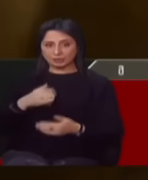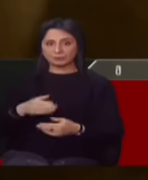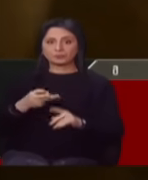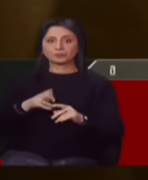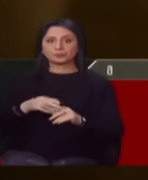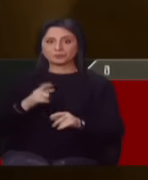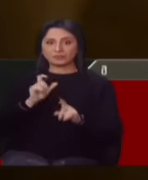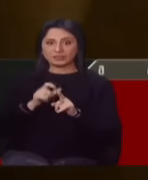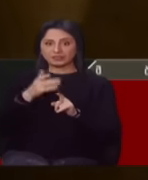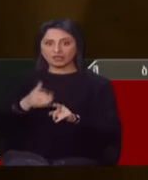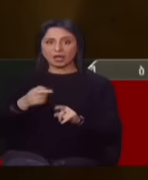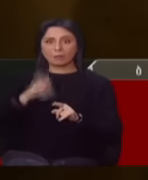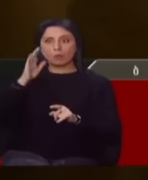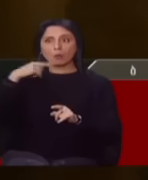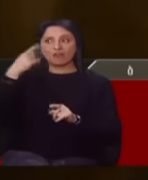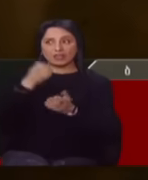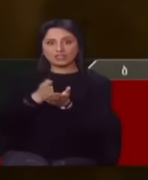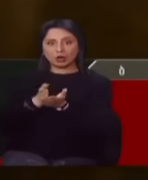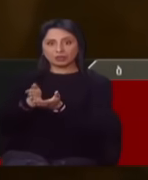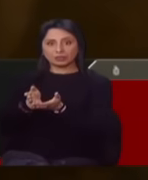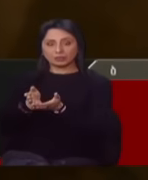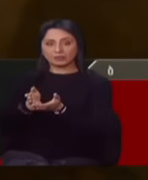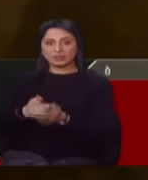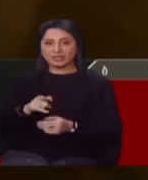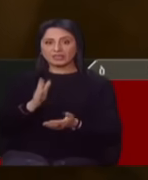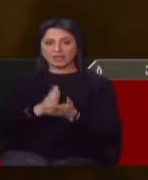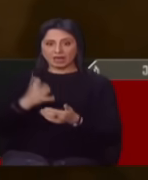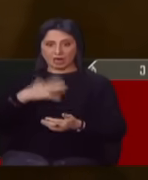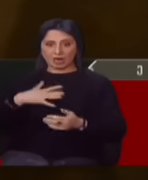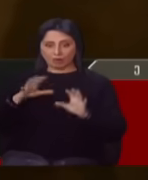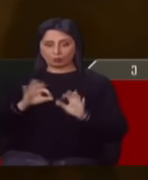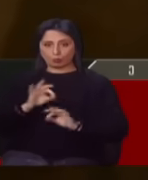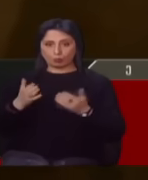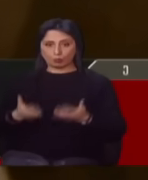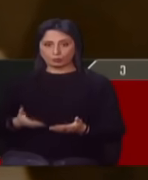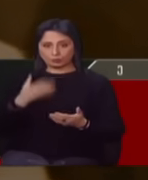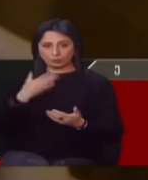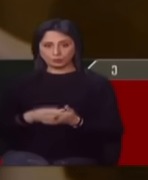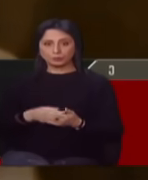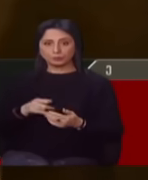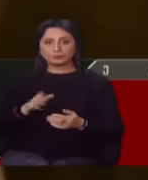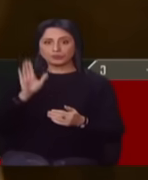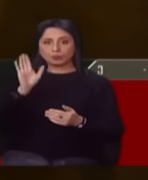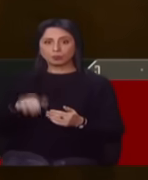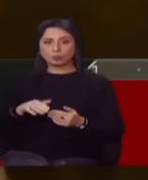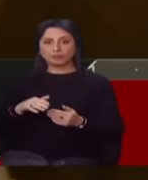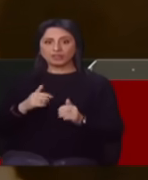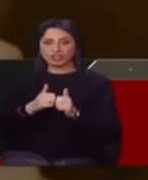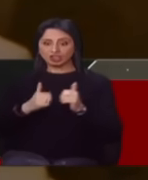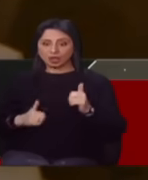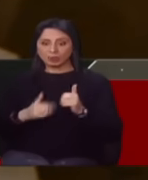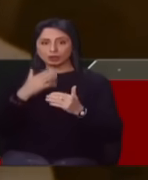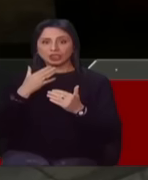ან პათოსით, ან მომავალზე ორიენტირებით. ეს არის ქართული კანონ პროექტი და გაცილებით ჩამორჩება